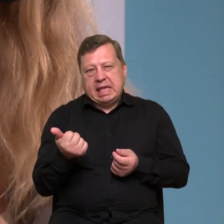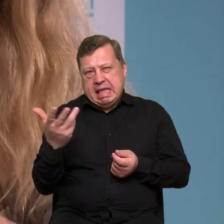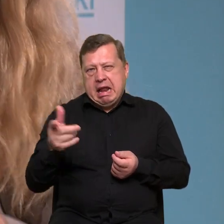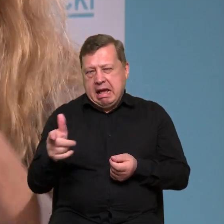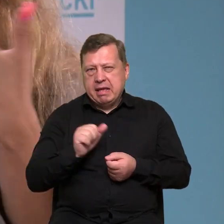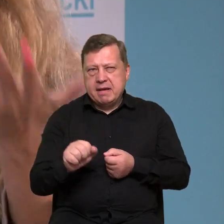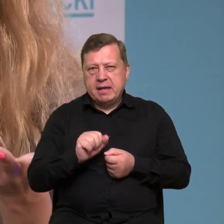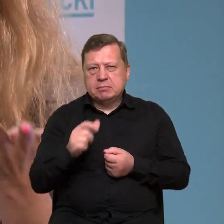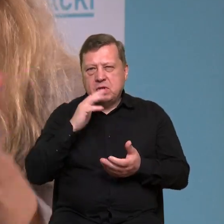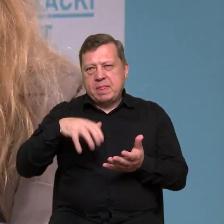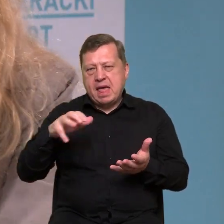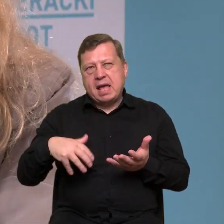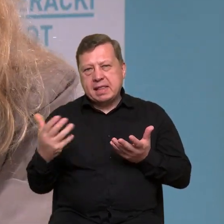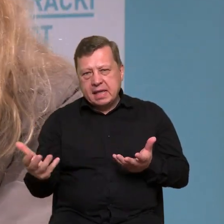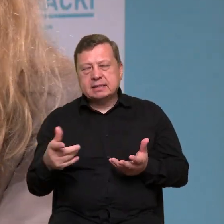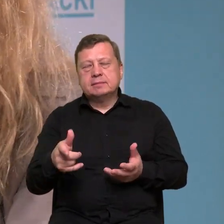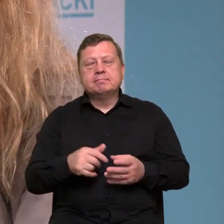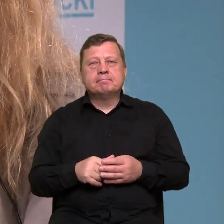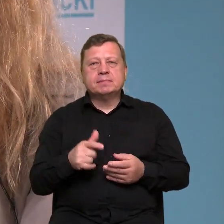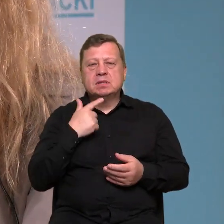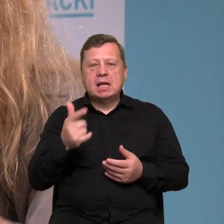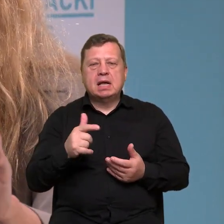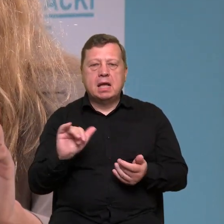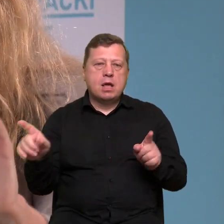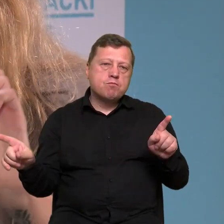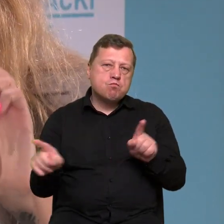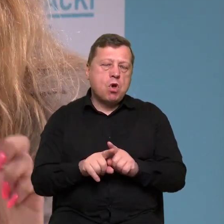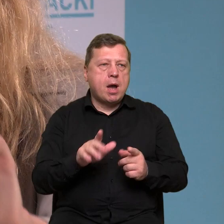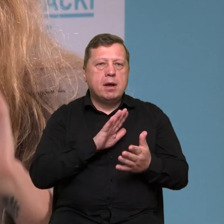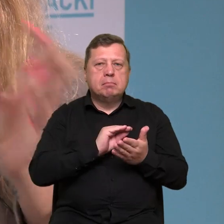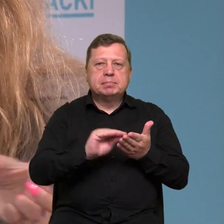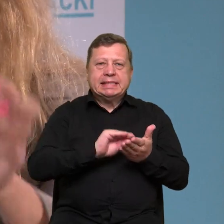kilkakrotnie jest takich tekstów, który jest sformułowany jak z pisma dla kobiet.